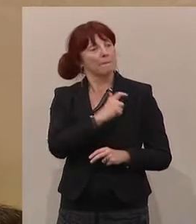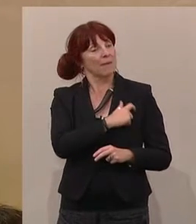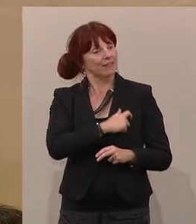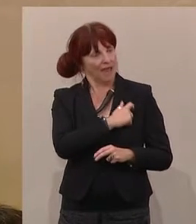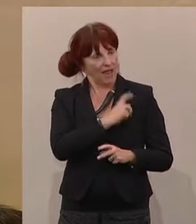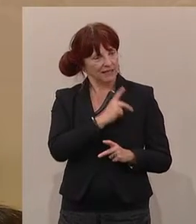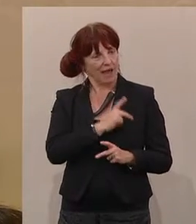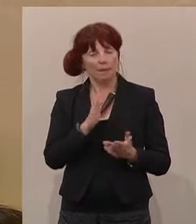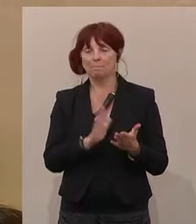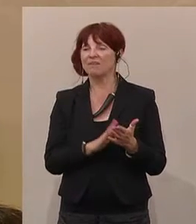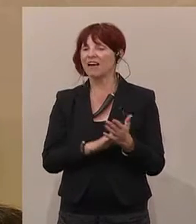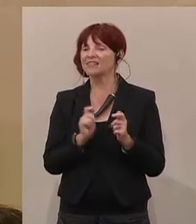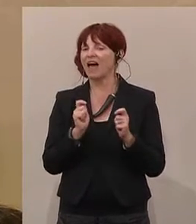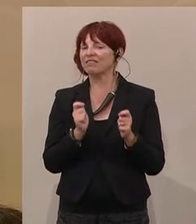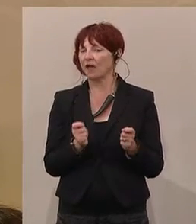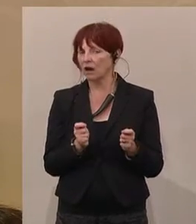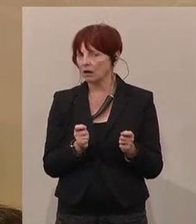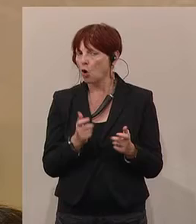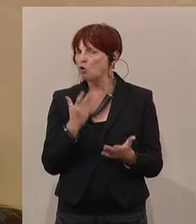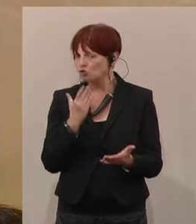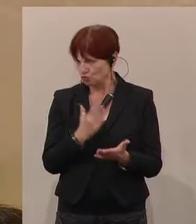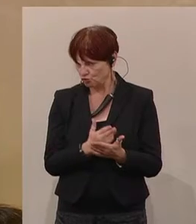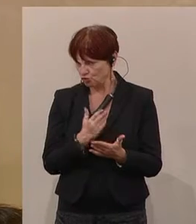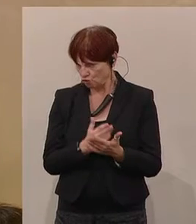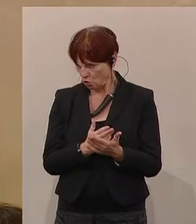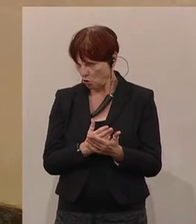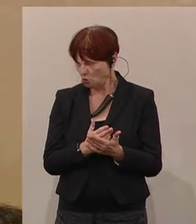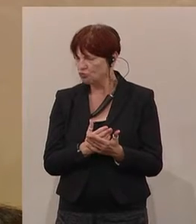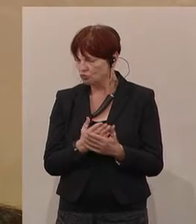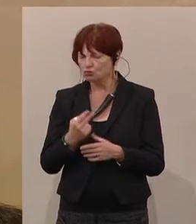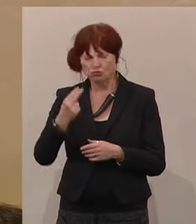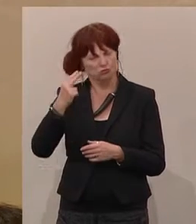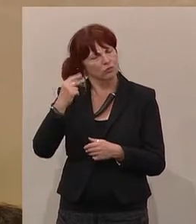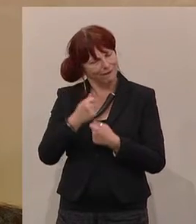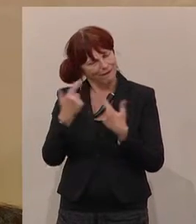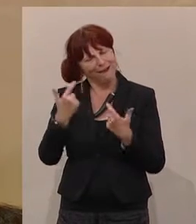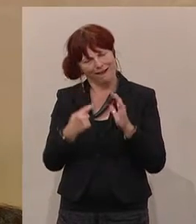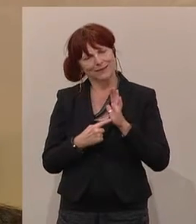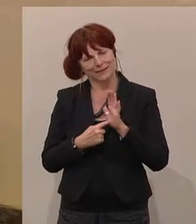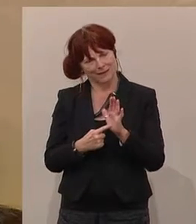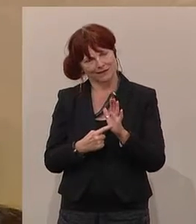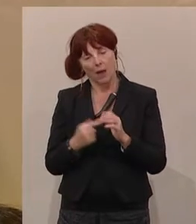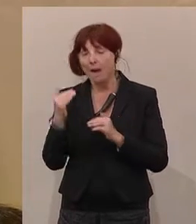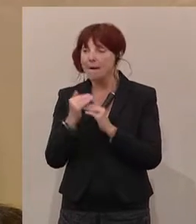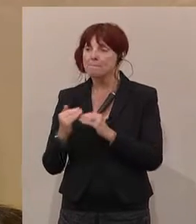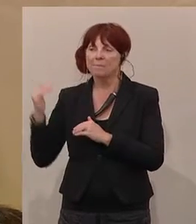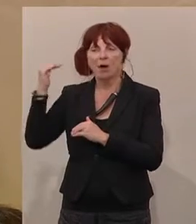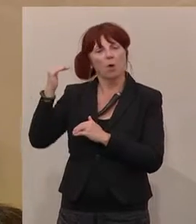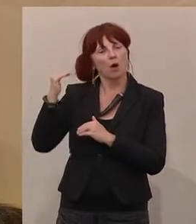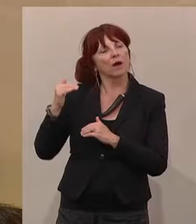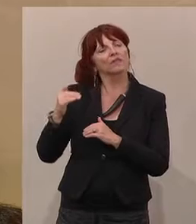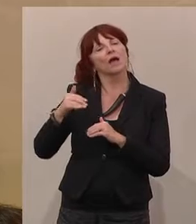können, ist aber trotzdem klar erkennbar und ist erkennbar vorausgesetzt daraus. Die Behörde hat im Rahmen der geltenden Grundsätze